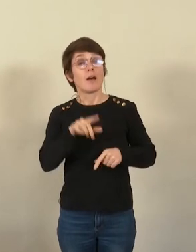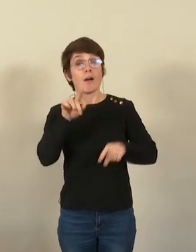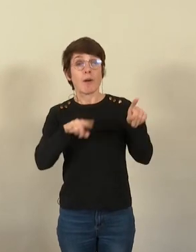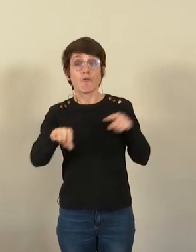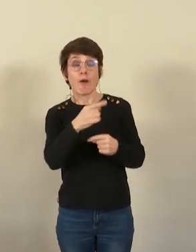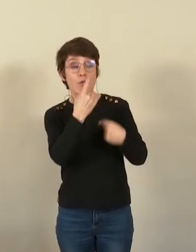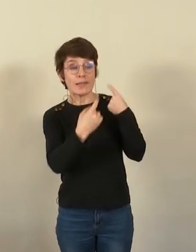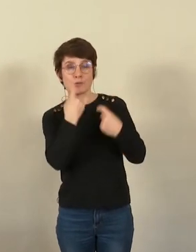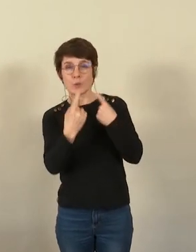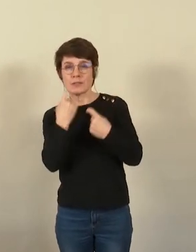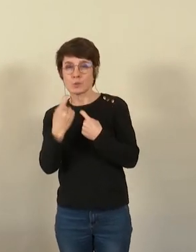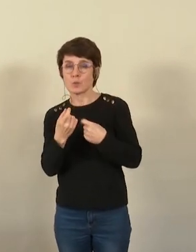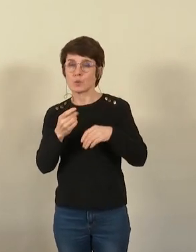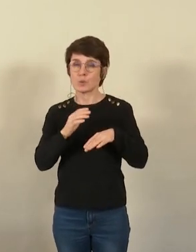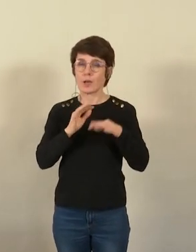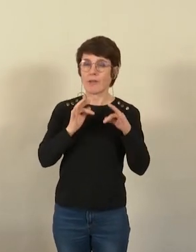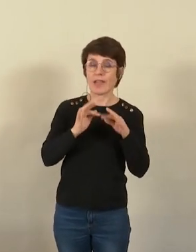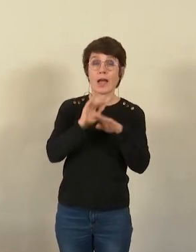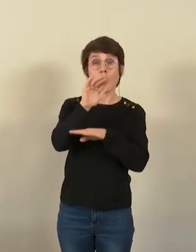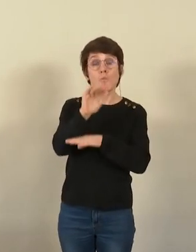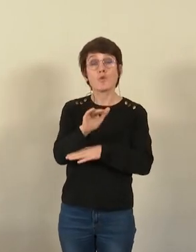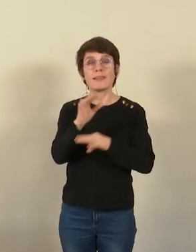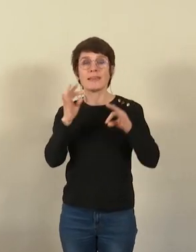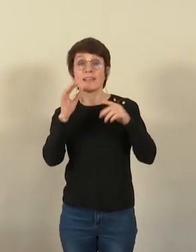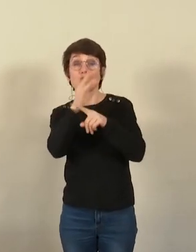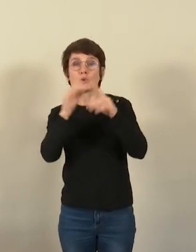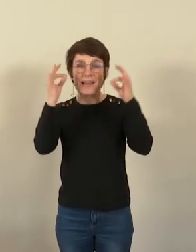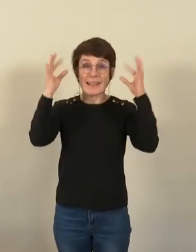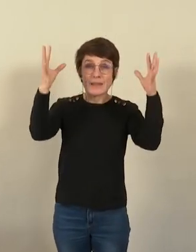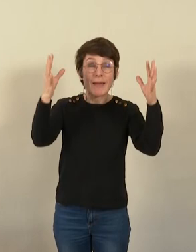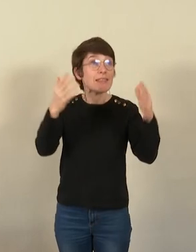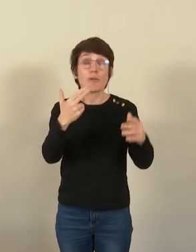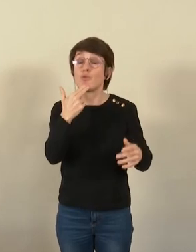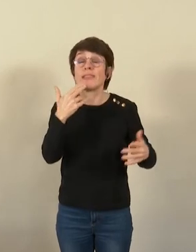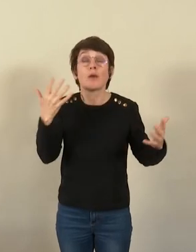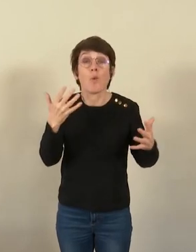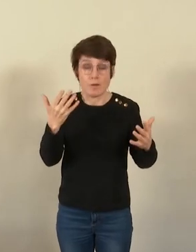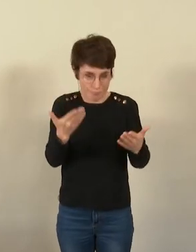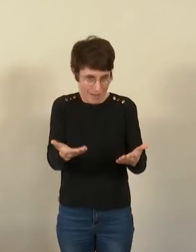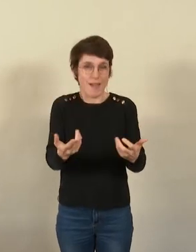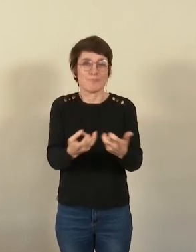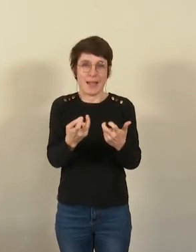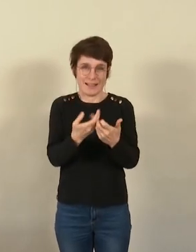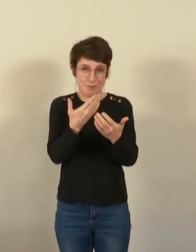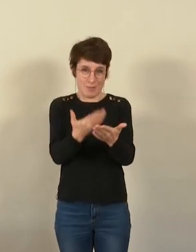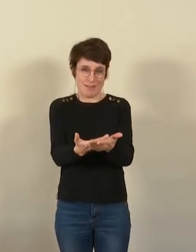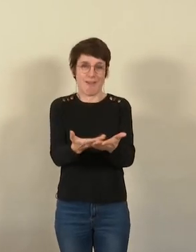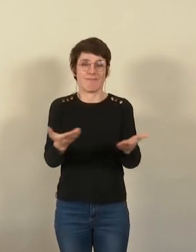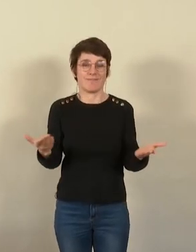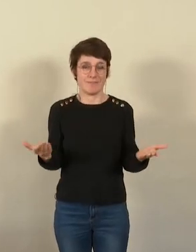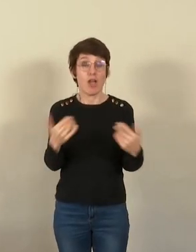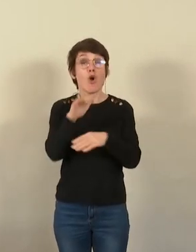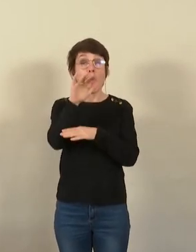l'usage que permet le bouclier social et climatique voilà parmi tant d'autres un élément de réponse ce